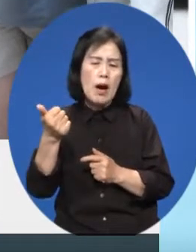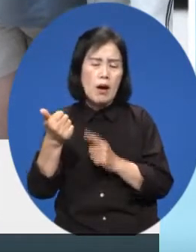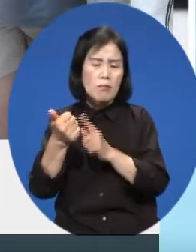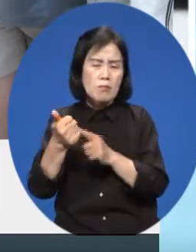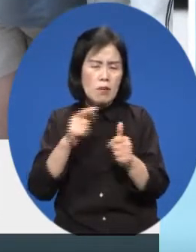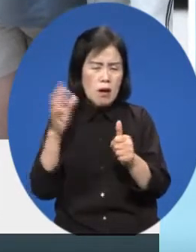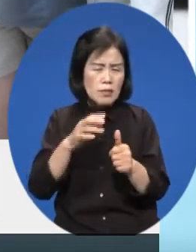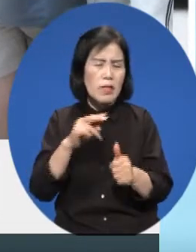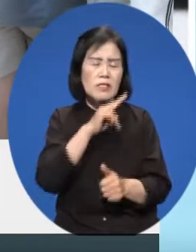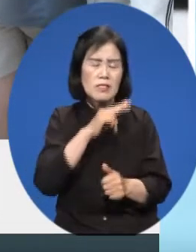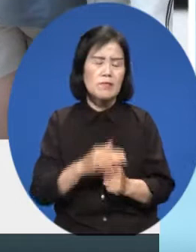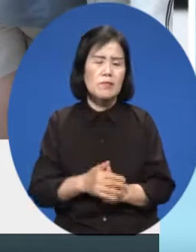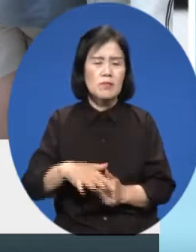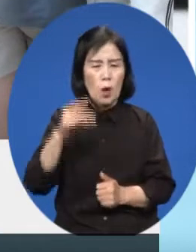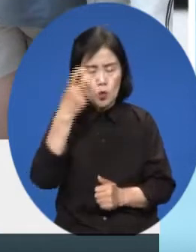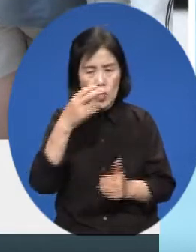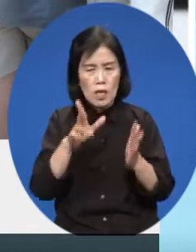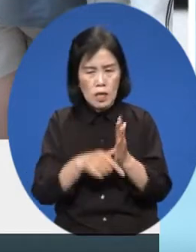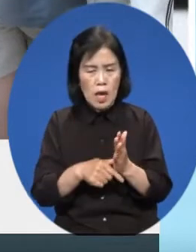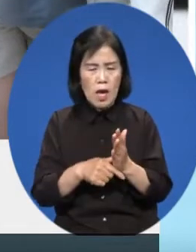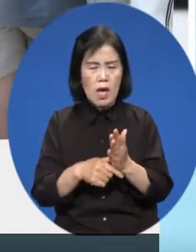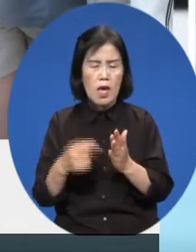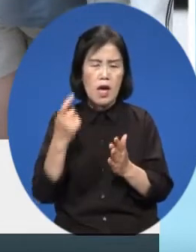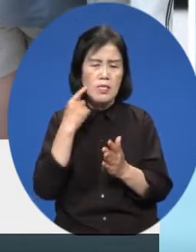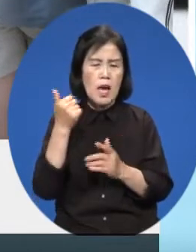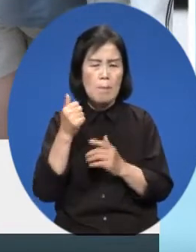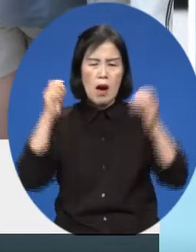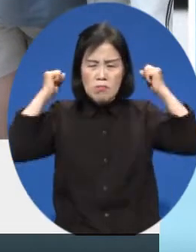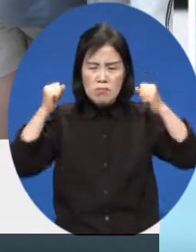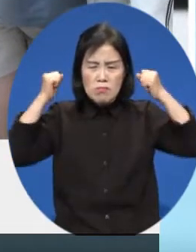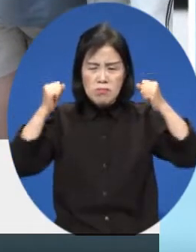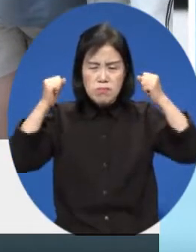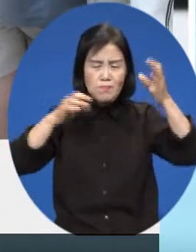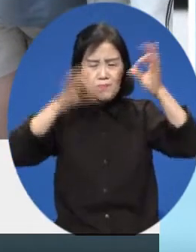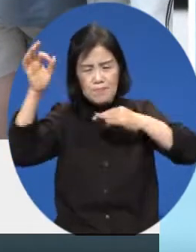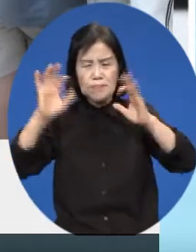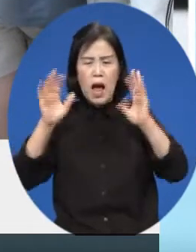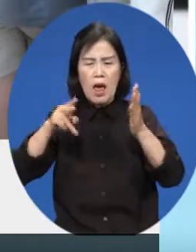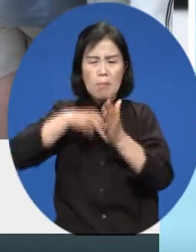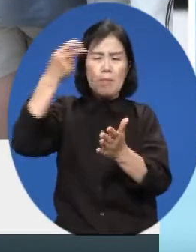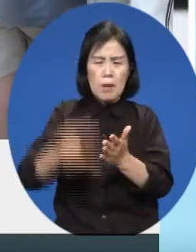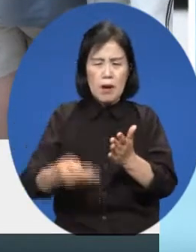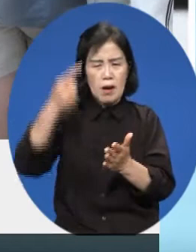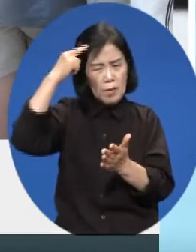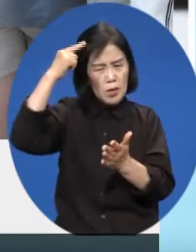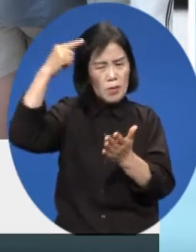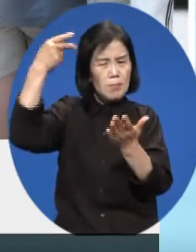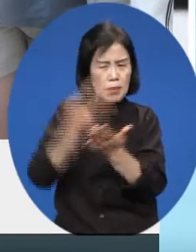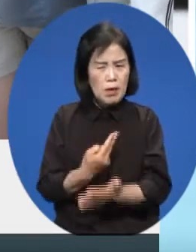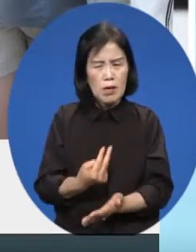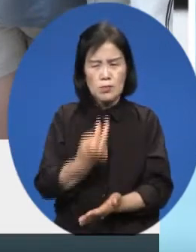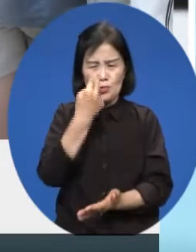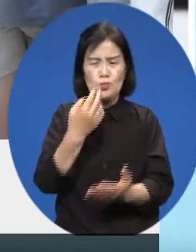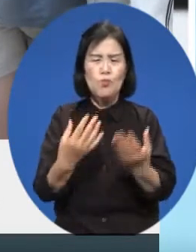빠졌습니다 아 처음 조사에서 개구 a 씨는 아이를 목마를 태우고 있다가 실수로 아이를 떨어뜨려서 머리가 부딪히면서 숨을 쉬지